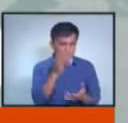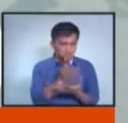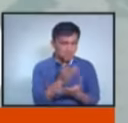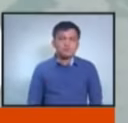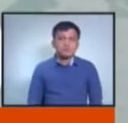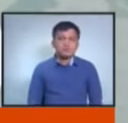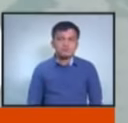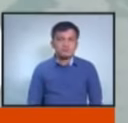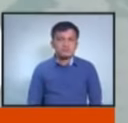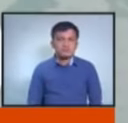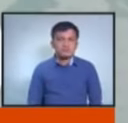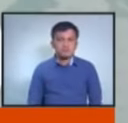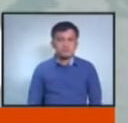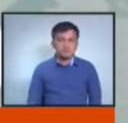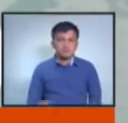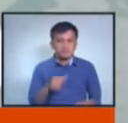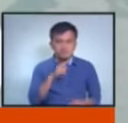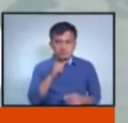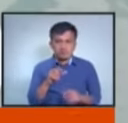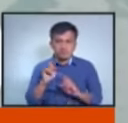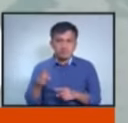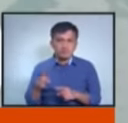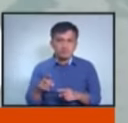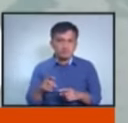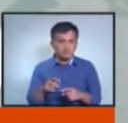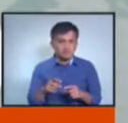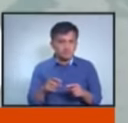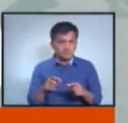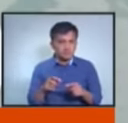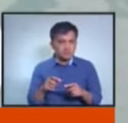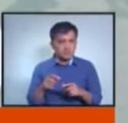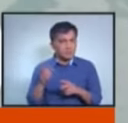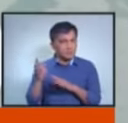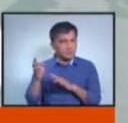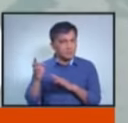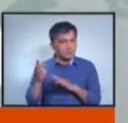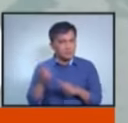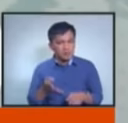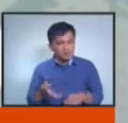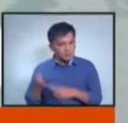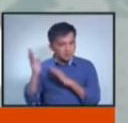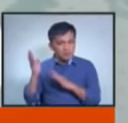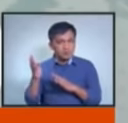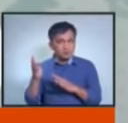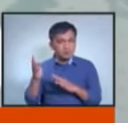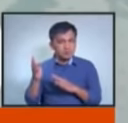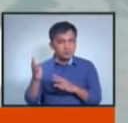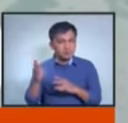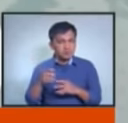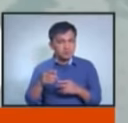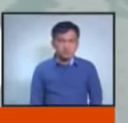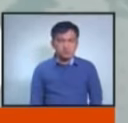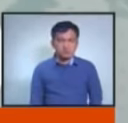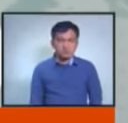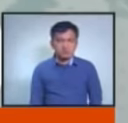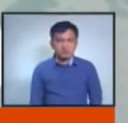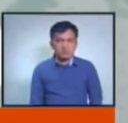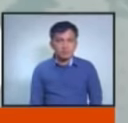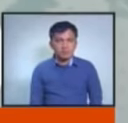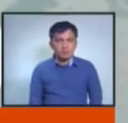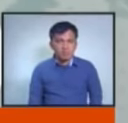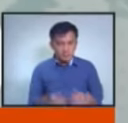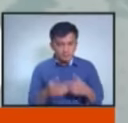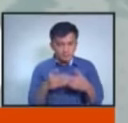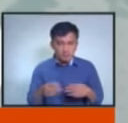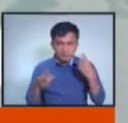sa amin na lang. Hindi ba siya kumontak sa inyo simula nung ma-upload tong video? Hindi po. Kinukuha ko nga po yung number niya. Hindi niya po binigay. Paano?